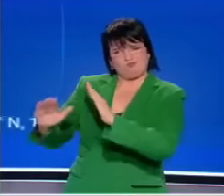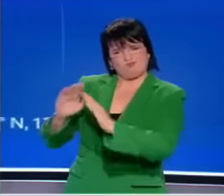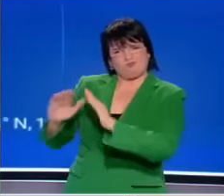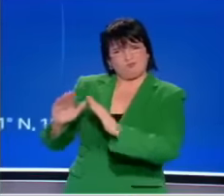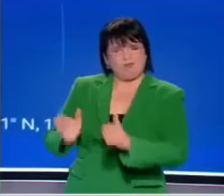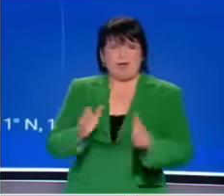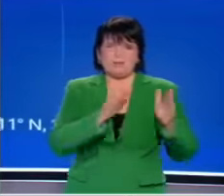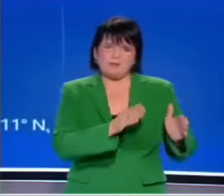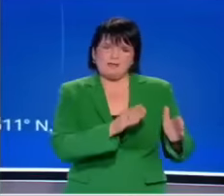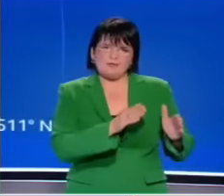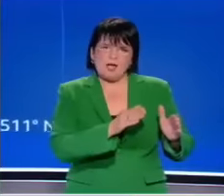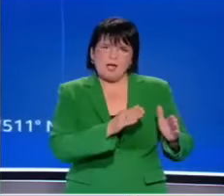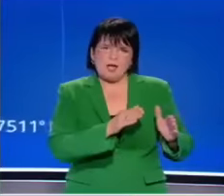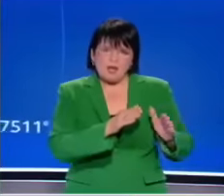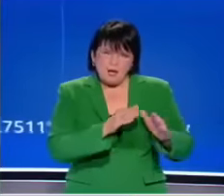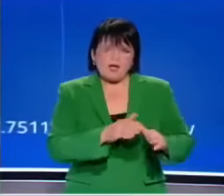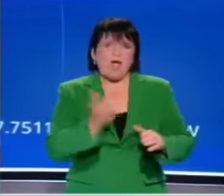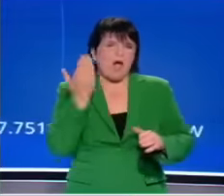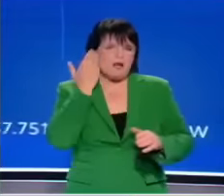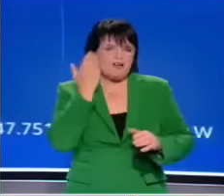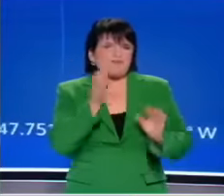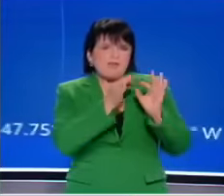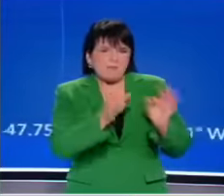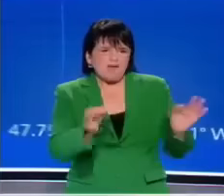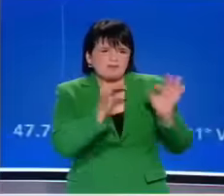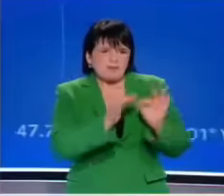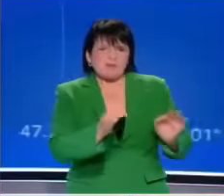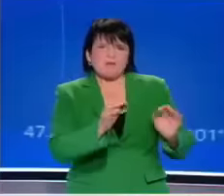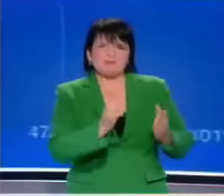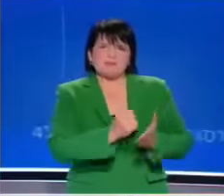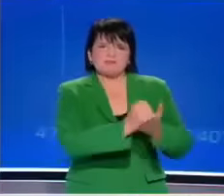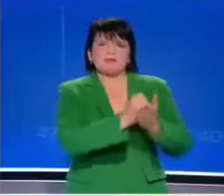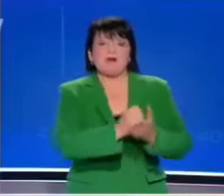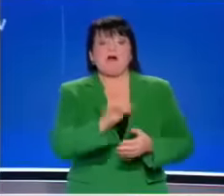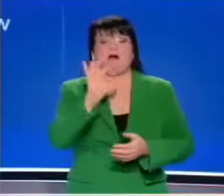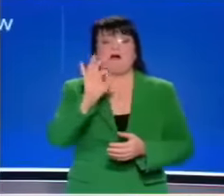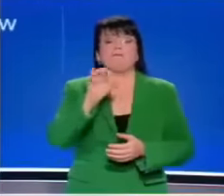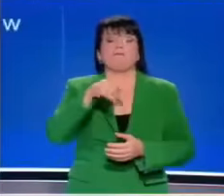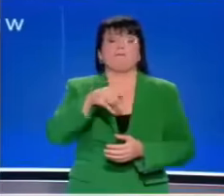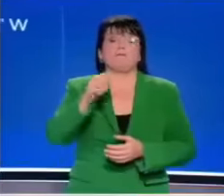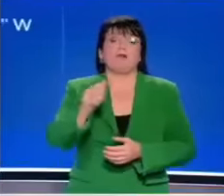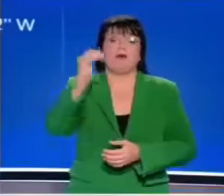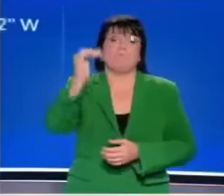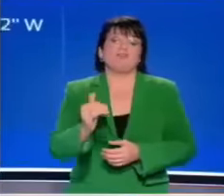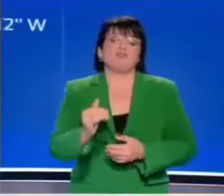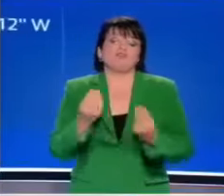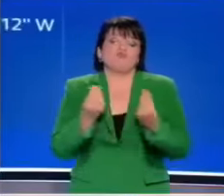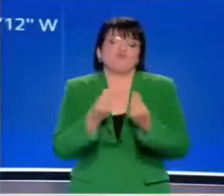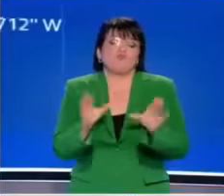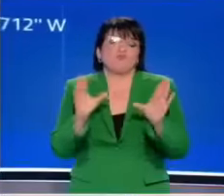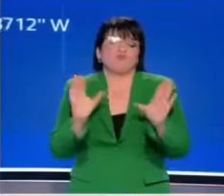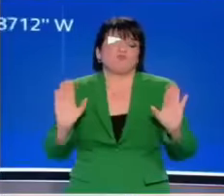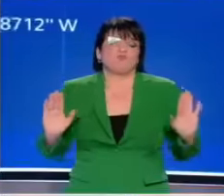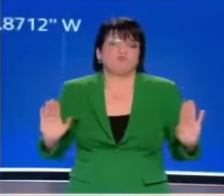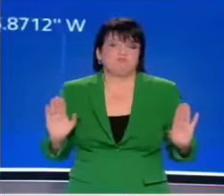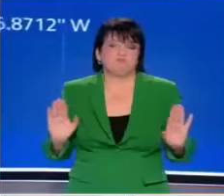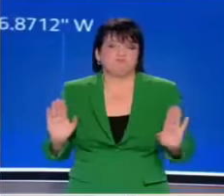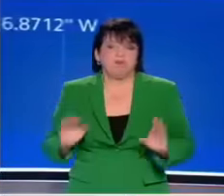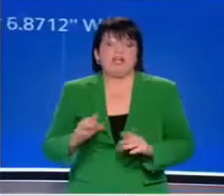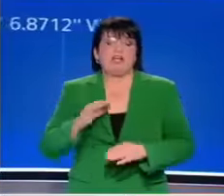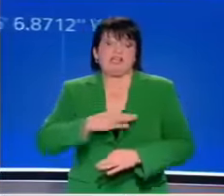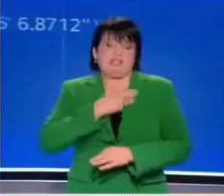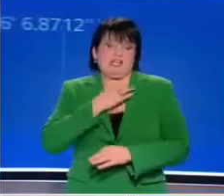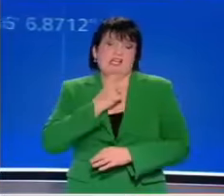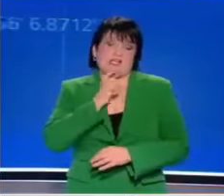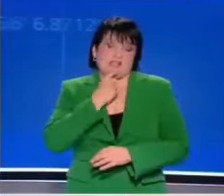τόνωση στην με τα μέτρα ακρίβειας που έχουμε προτείνει και λέει α το ο φπα η μείωση δεν δουλεύει εάν δεν λειτουργεί η μείωση